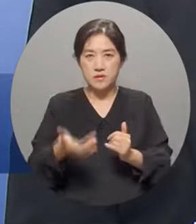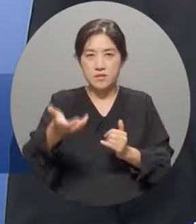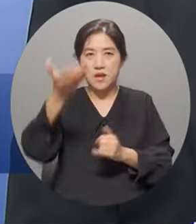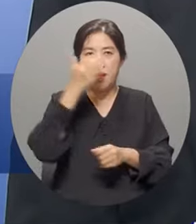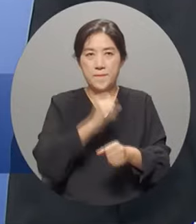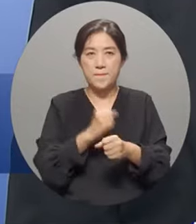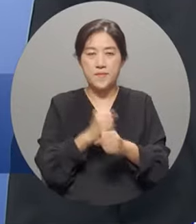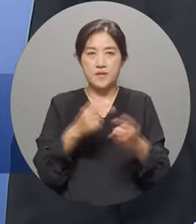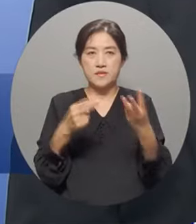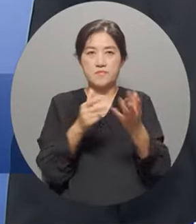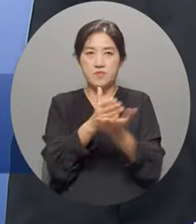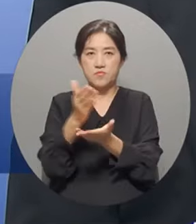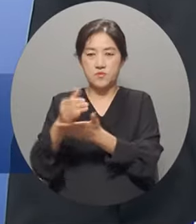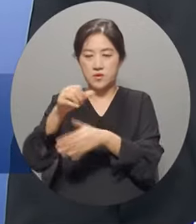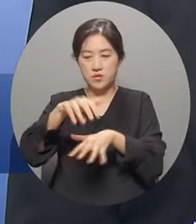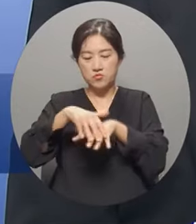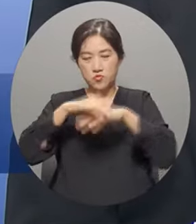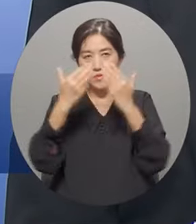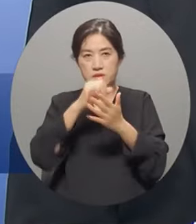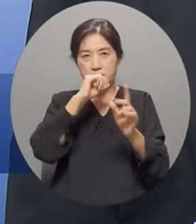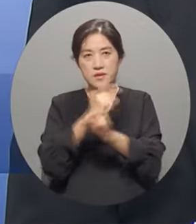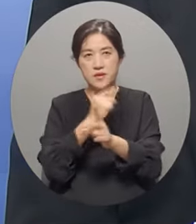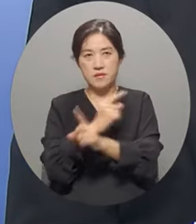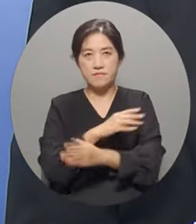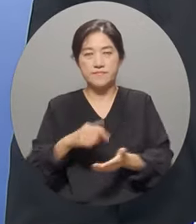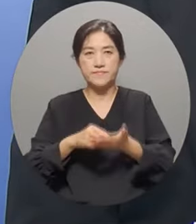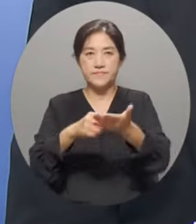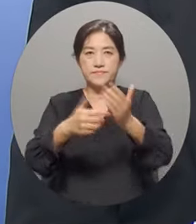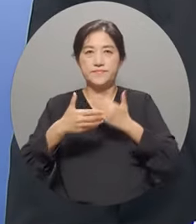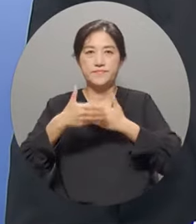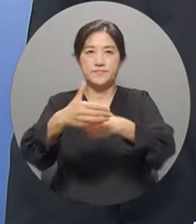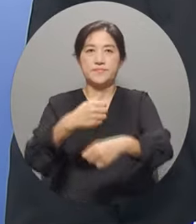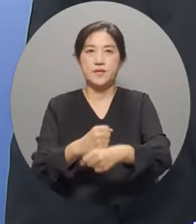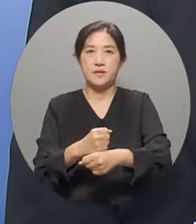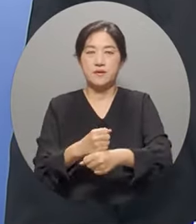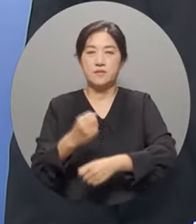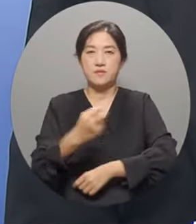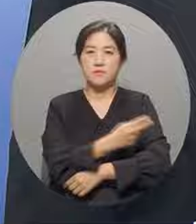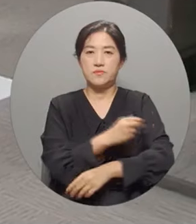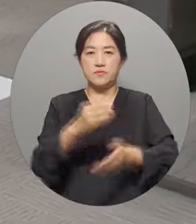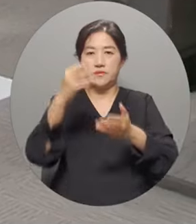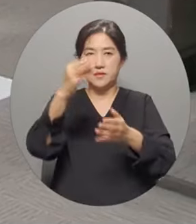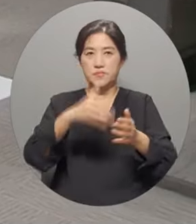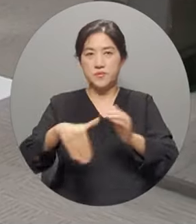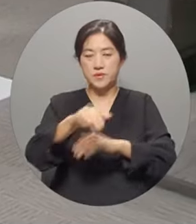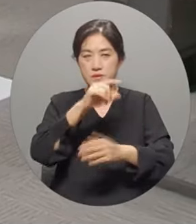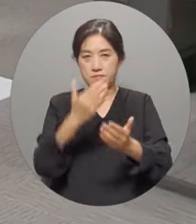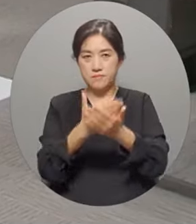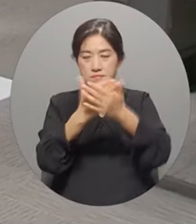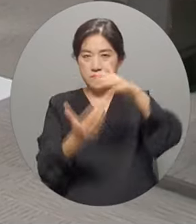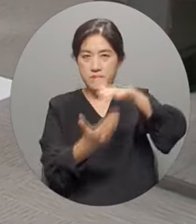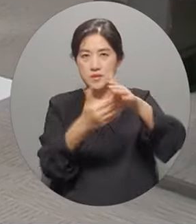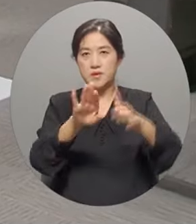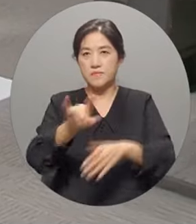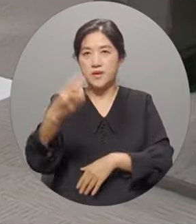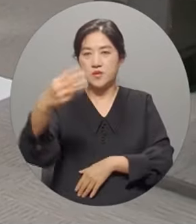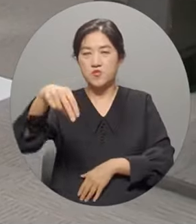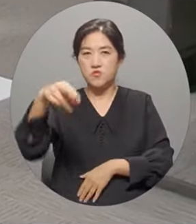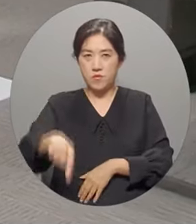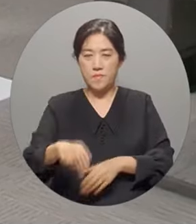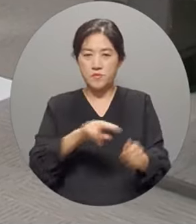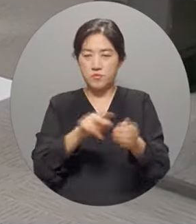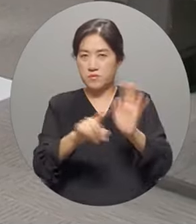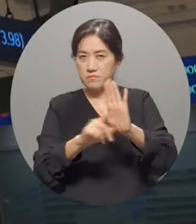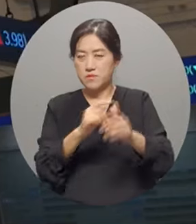3대 분야의 구조 개혁 과제를 추진하겠습니다. 그러면서 자본시장 선진화, 밸류업을 가속화하겠다고